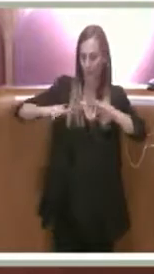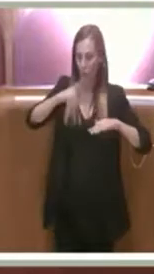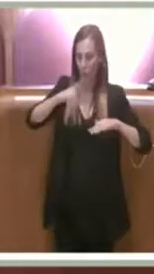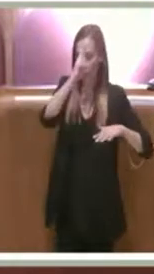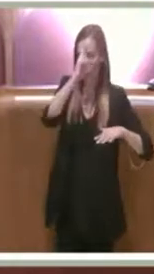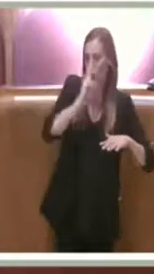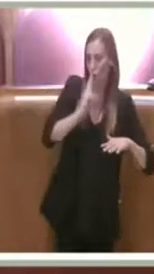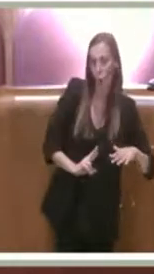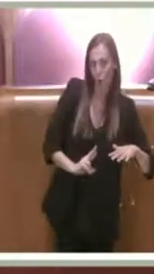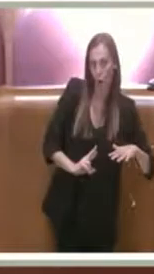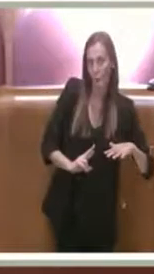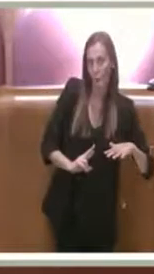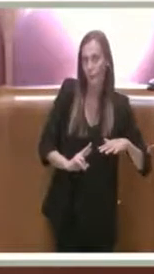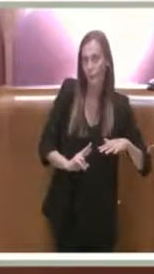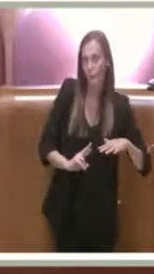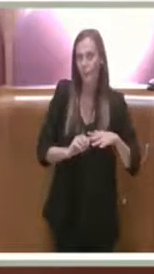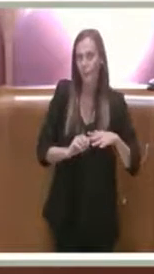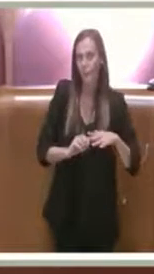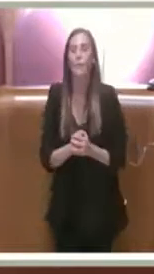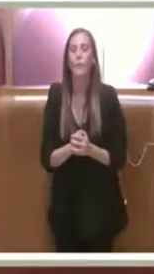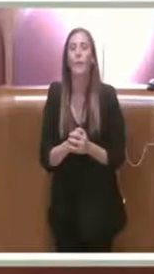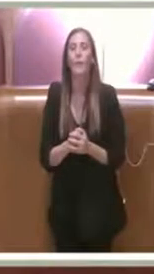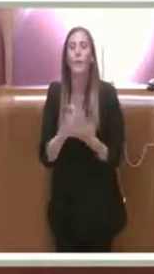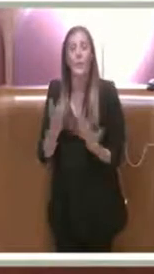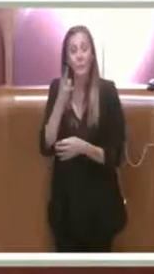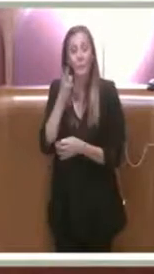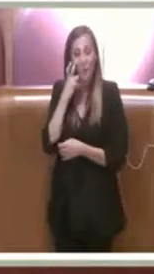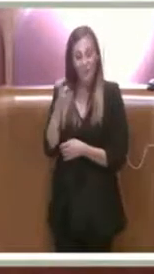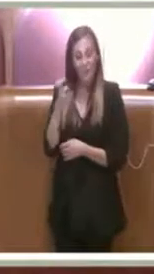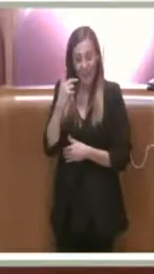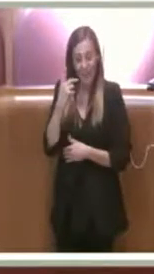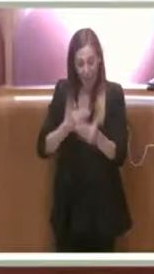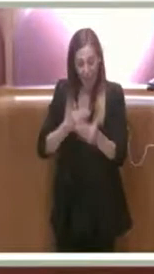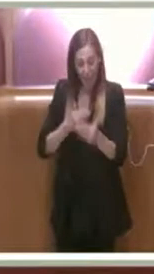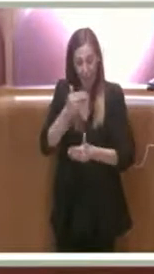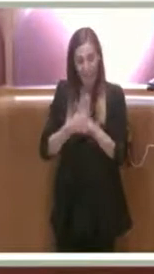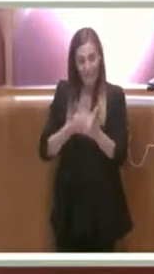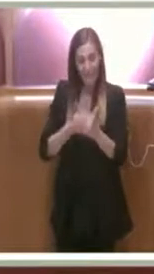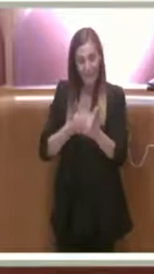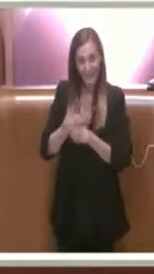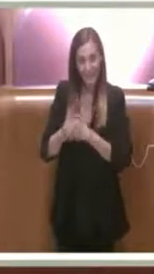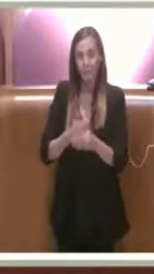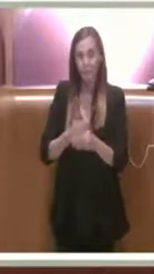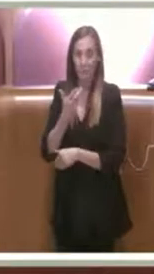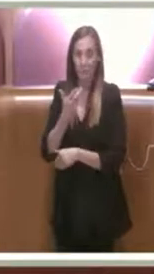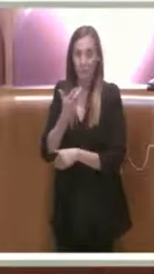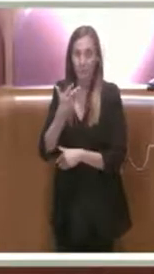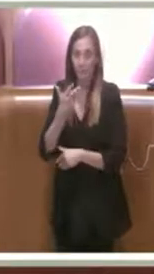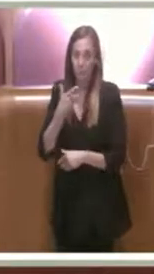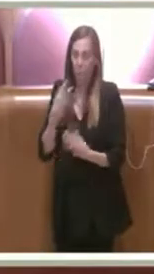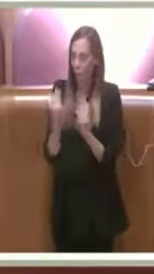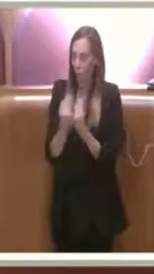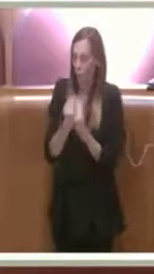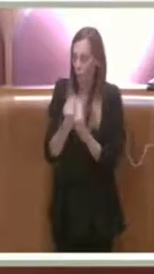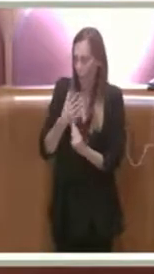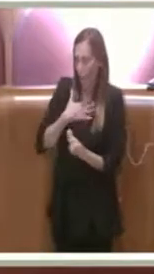e prerogative. Per quanto riguarda l'iter portato avanti, ne parlerà in maniera più approfondita la mia